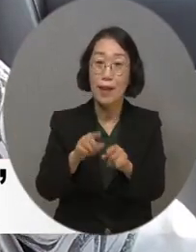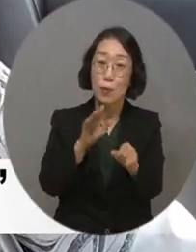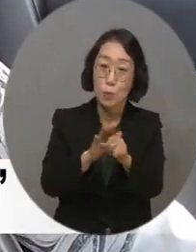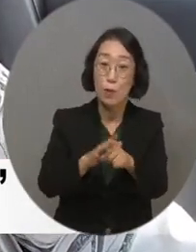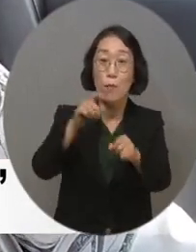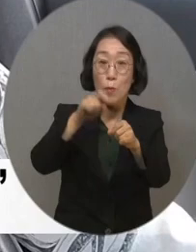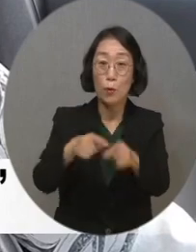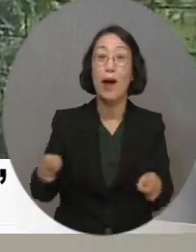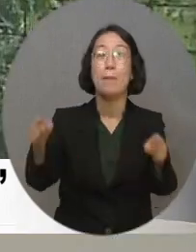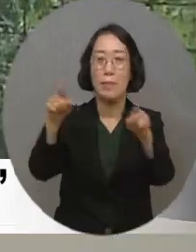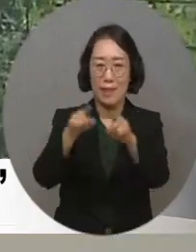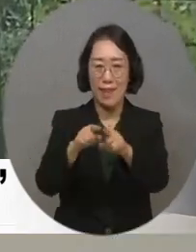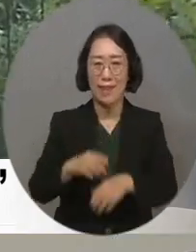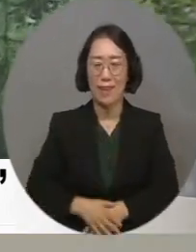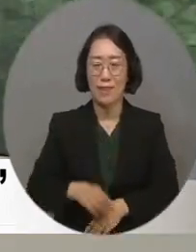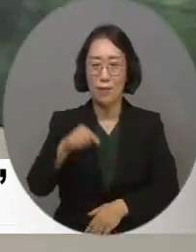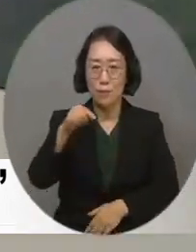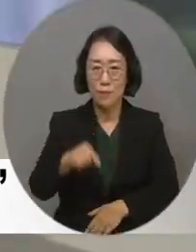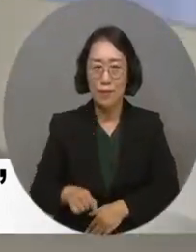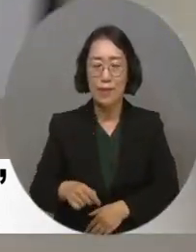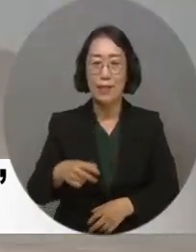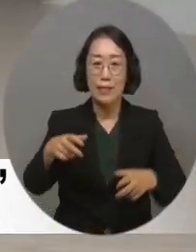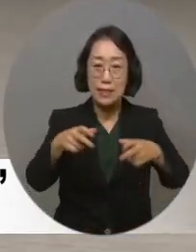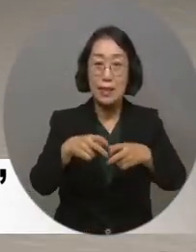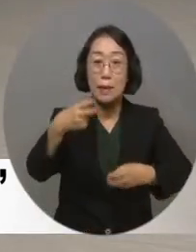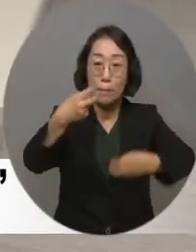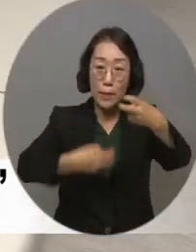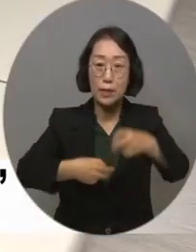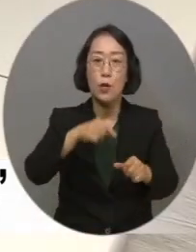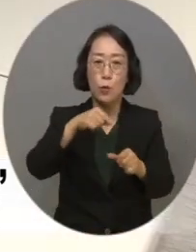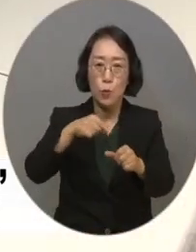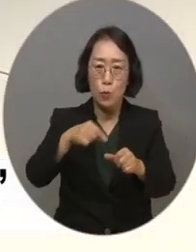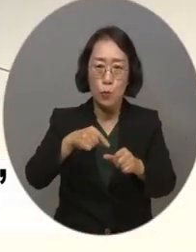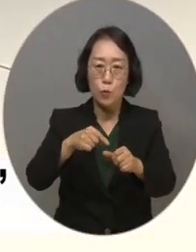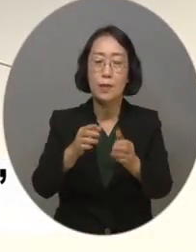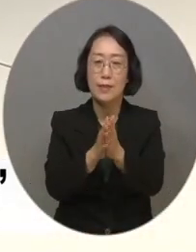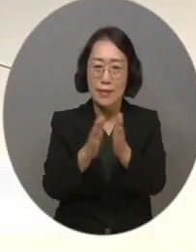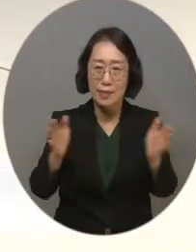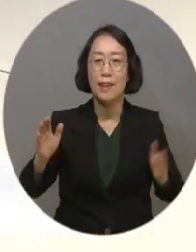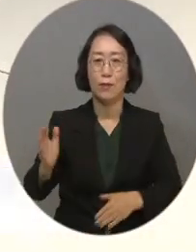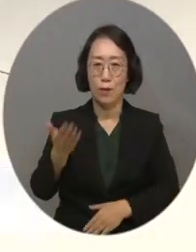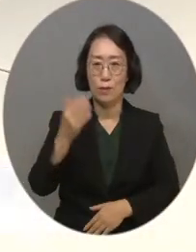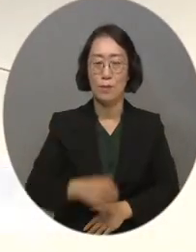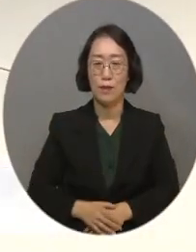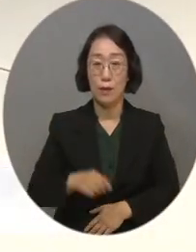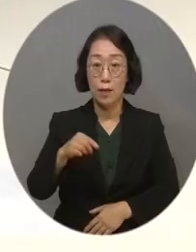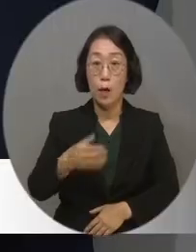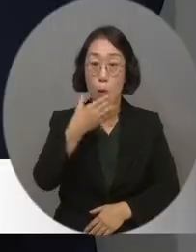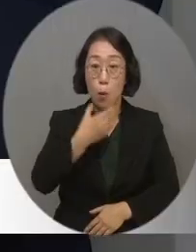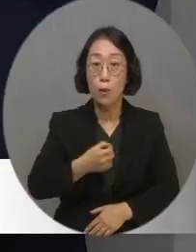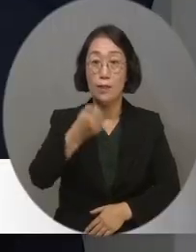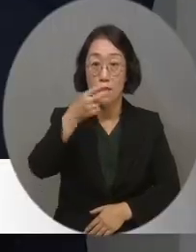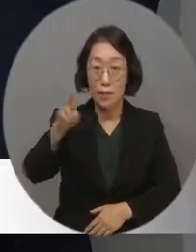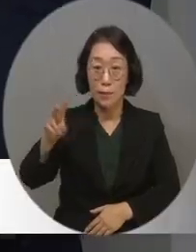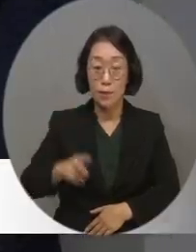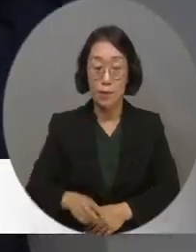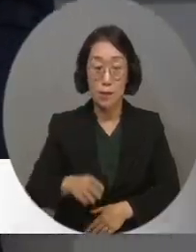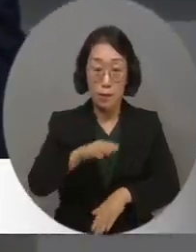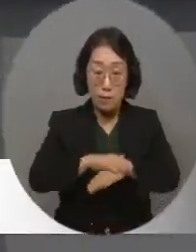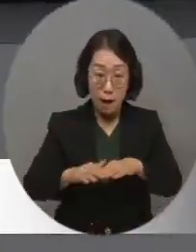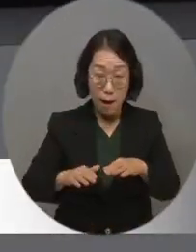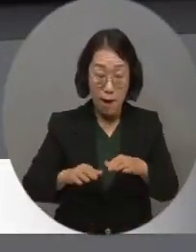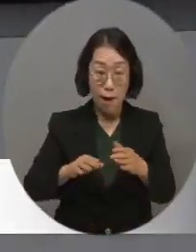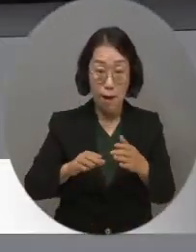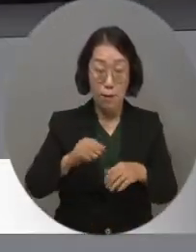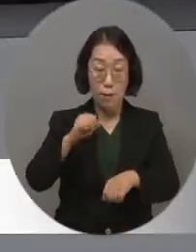데 일조하고자 장애인 미디어 크리에이터 교육을 기획하게 됐습니다. 특히 복지TV는 우수 교육생